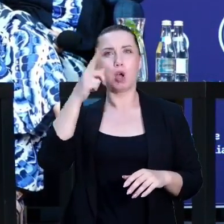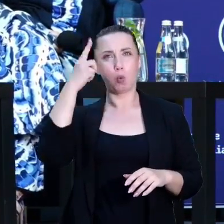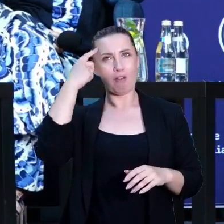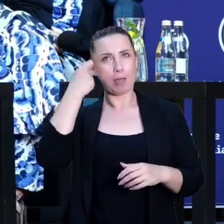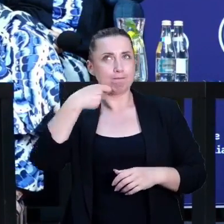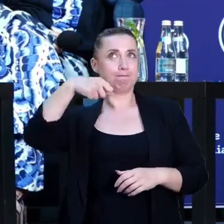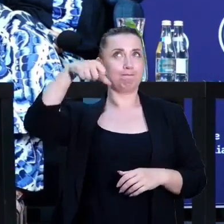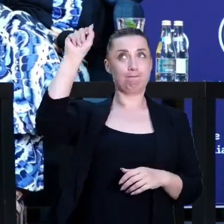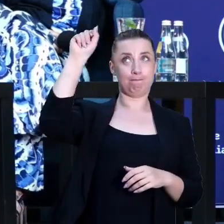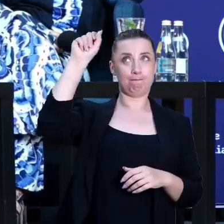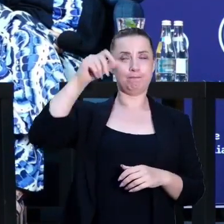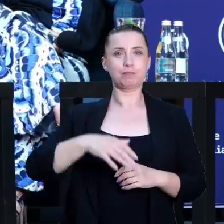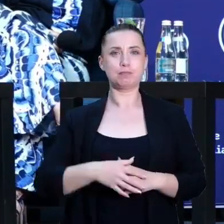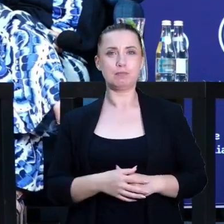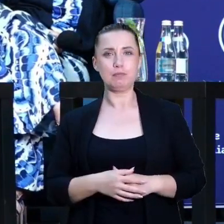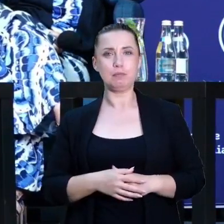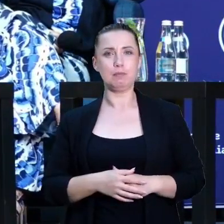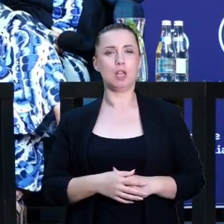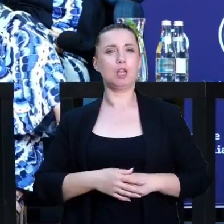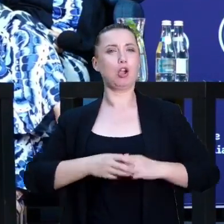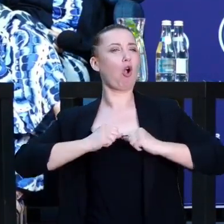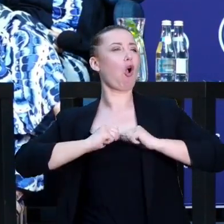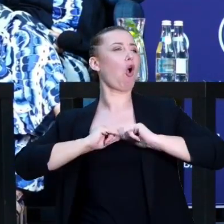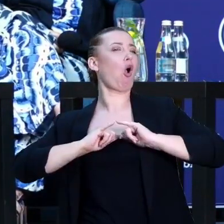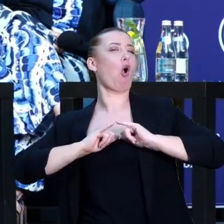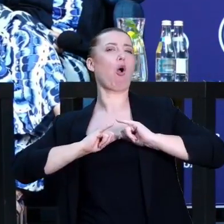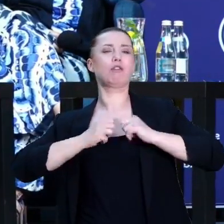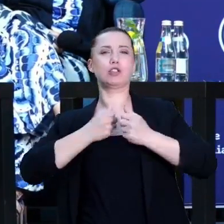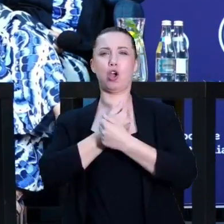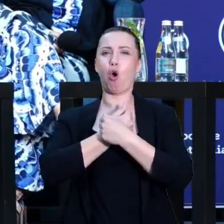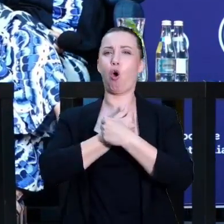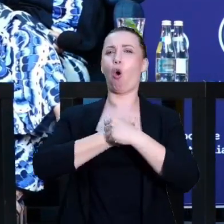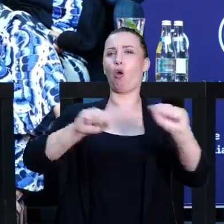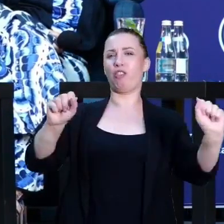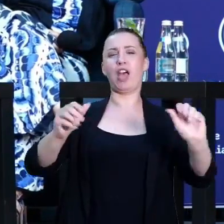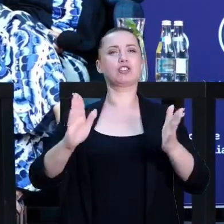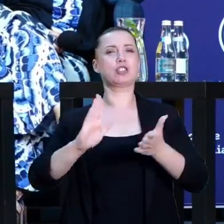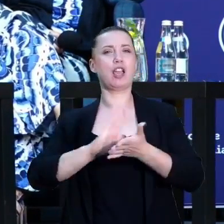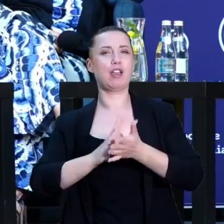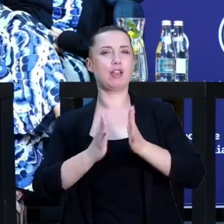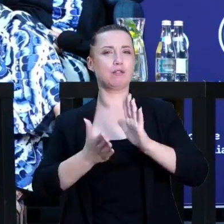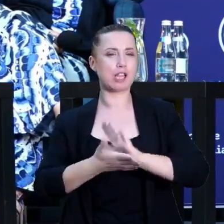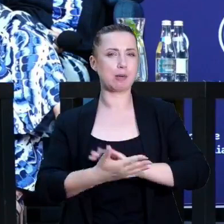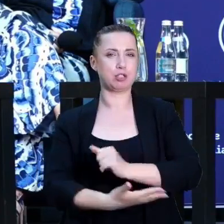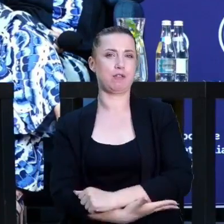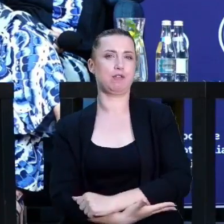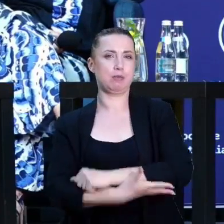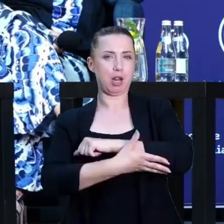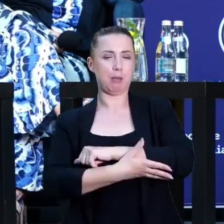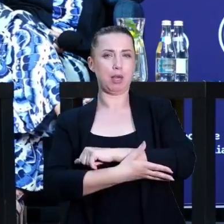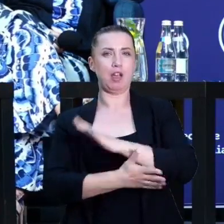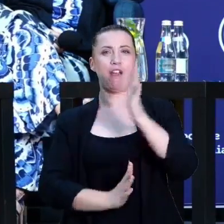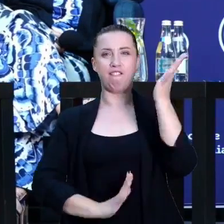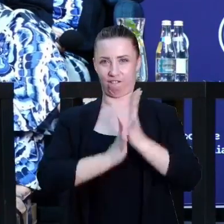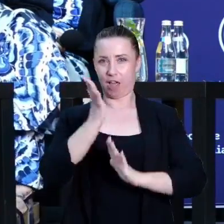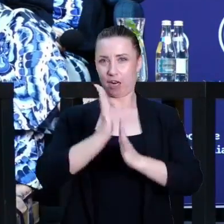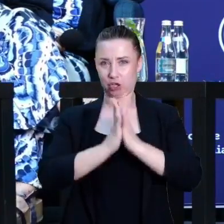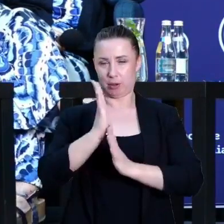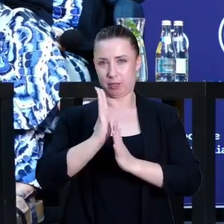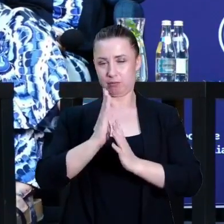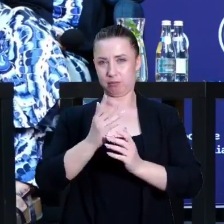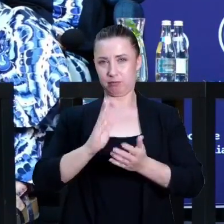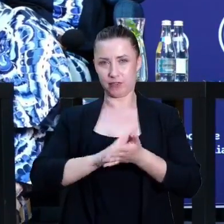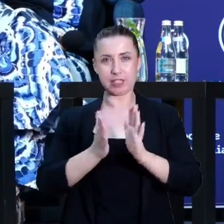głowy i śmiało wspierajmy się i starajmy się walczyć i wspierać